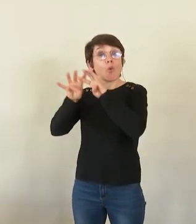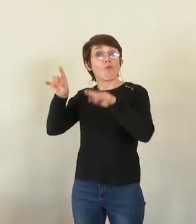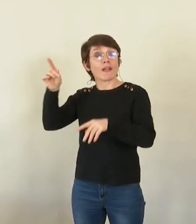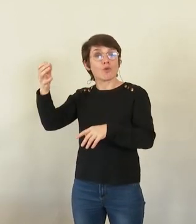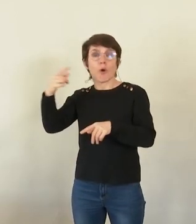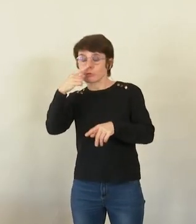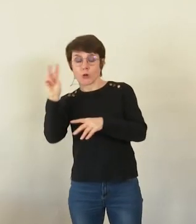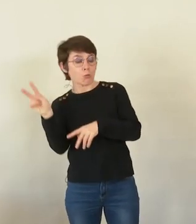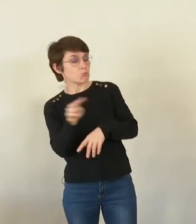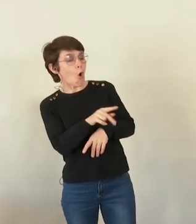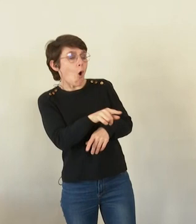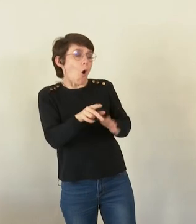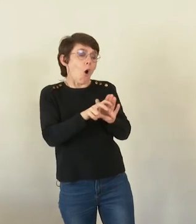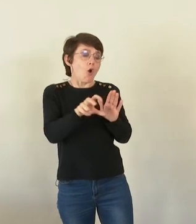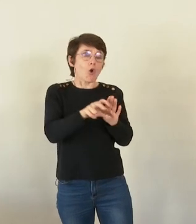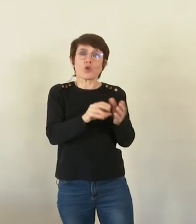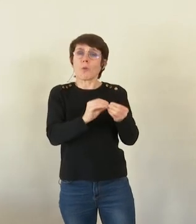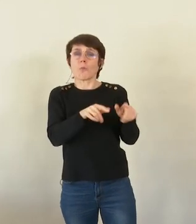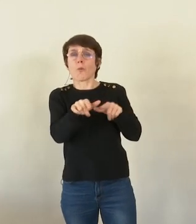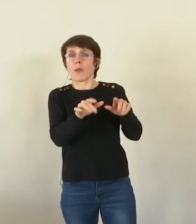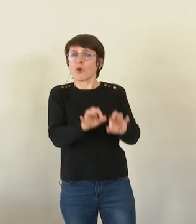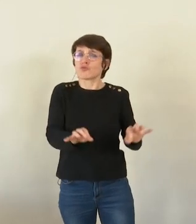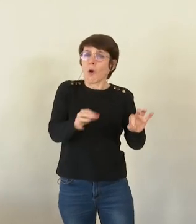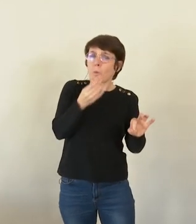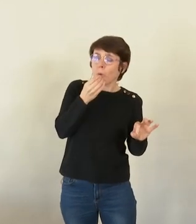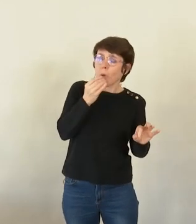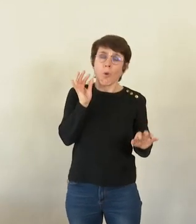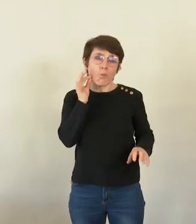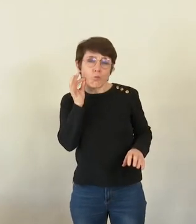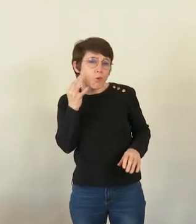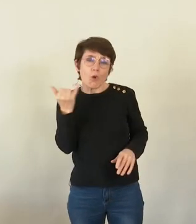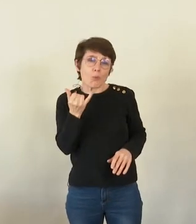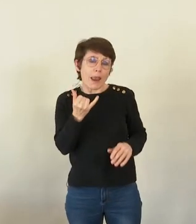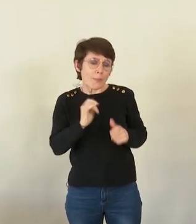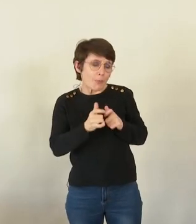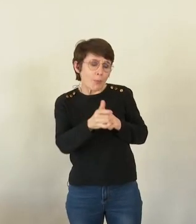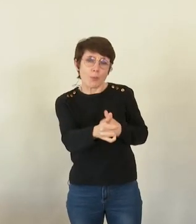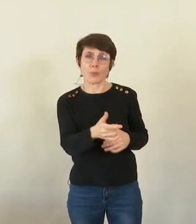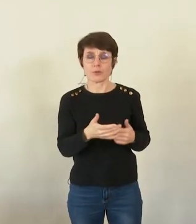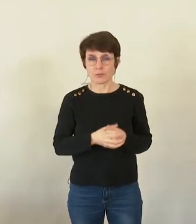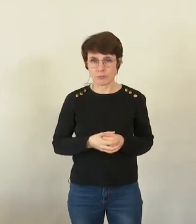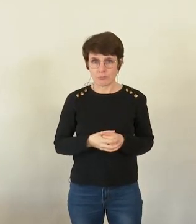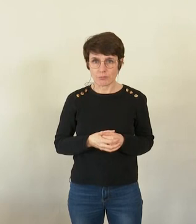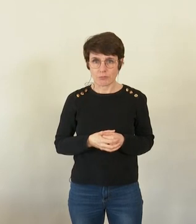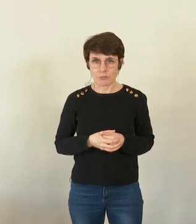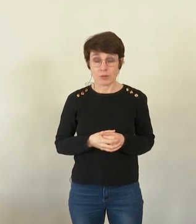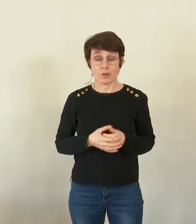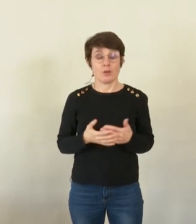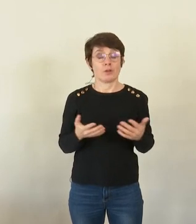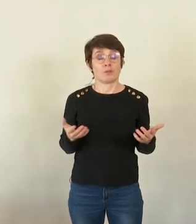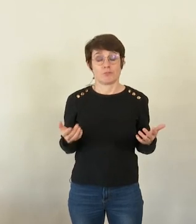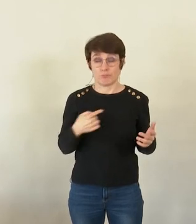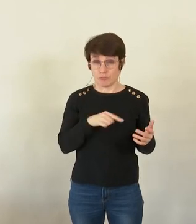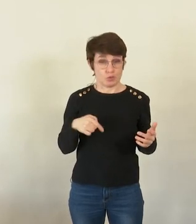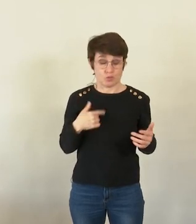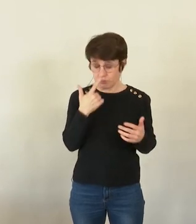Grenoble finalement n'était pas si grave et ne justifiait pas d'étudier plus avant ce type de mesure cela n'est pas notre lecture